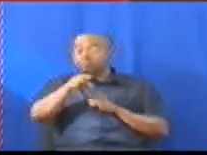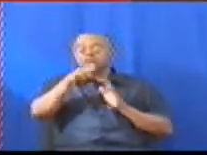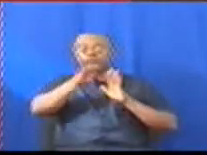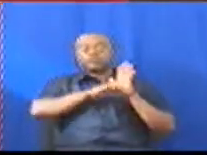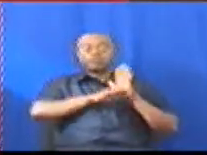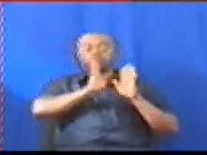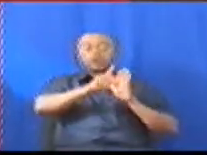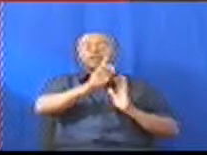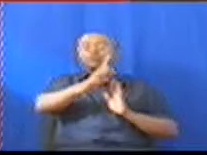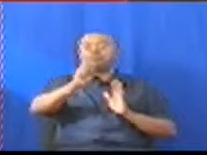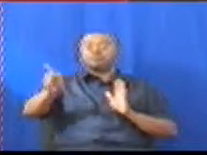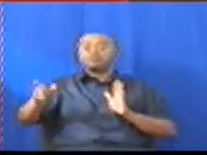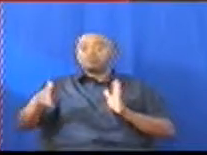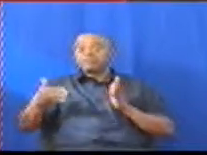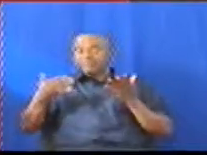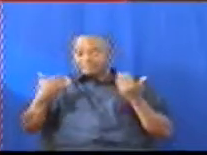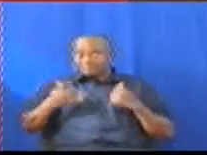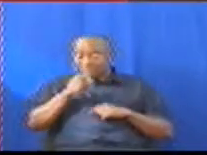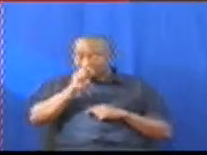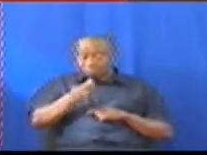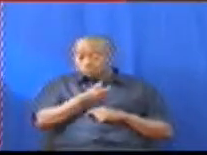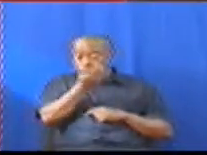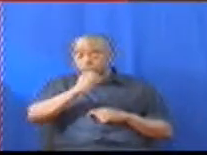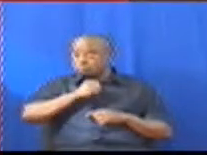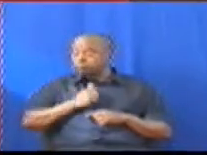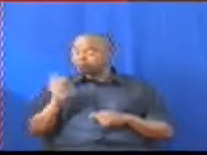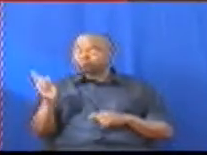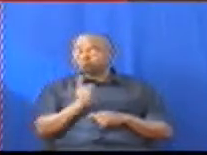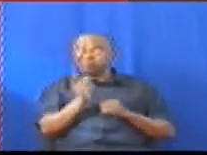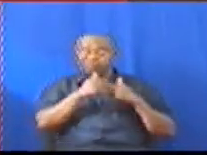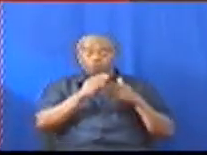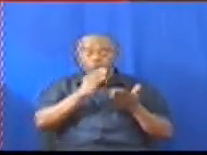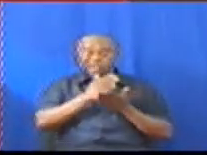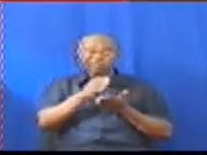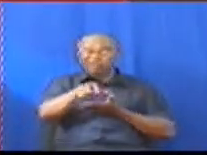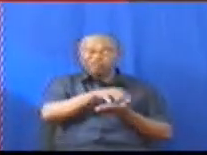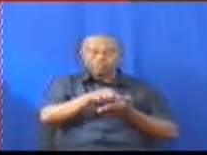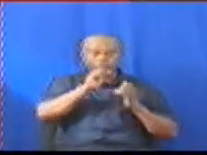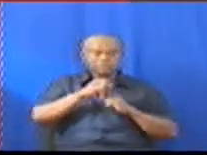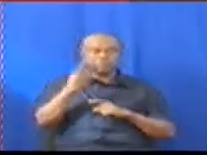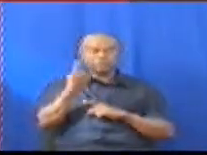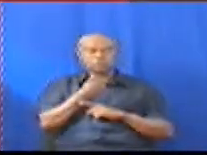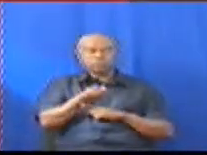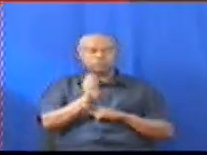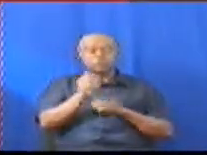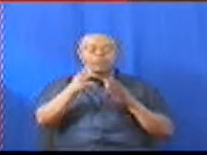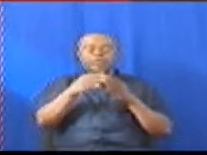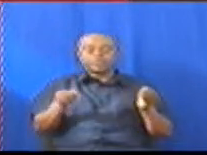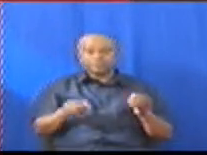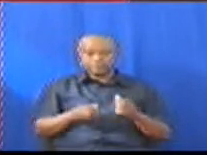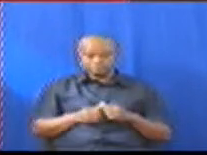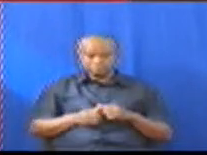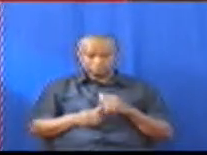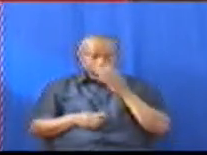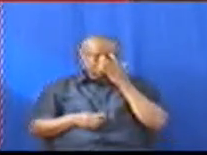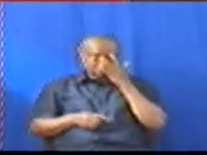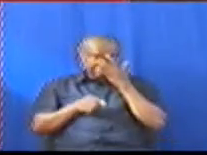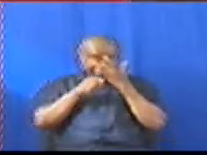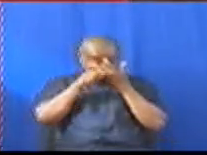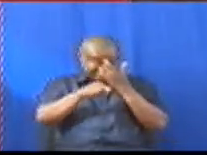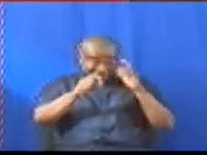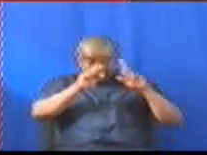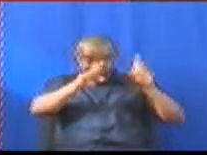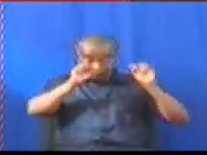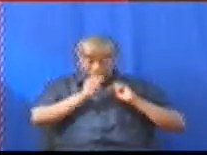Hii inataka tu mtu yote asitoke akaenda kufungua mashauri ovyo ovyo bila yeye kuwa ameathirika. Kwa hiyo hiyo kifungu mimi nasema kwamba kiwekwe ili tuweze